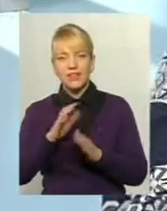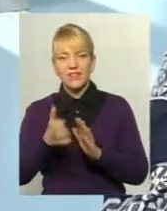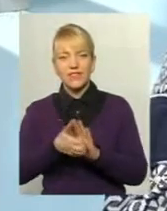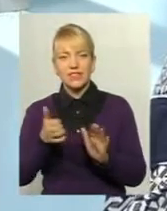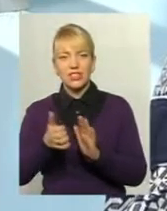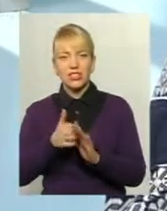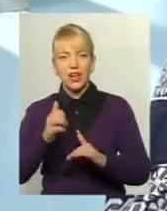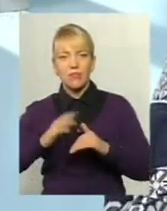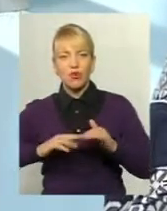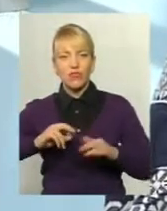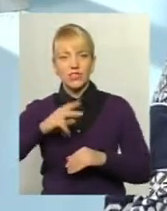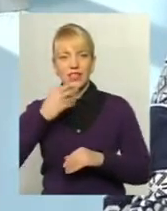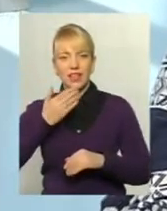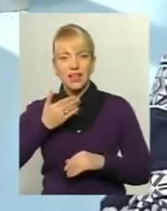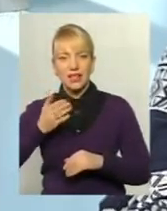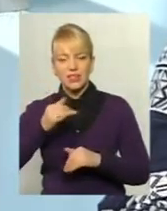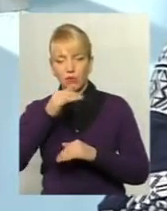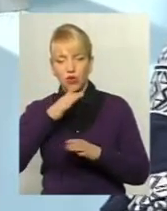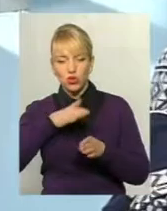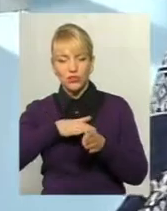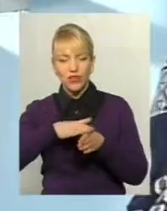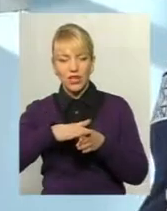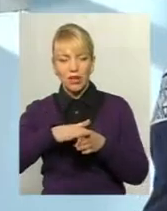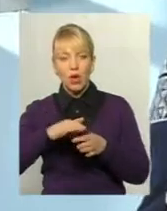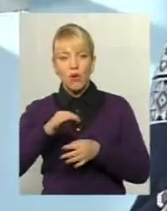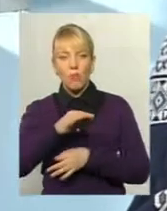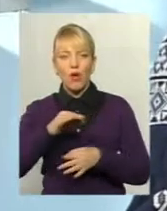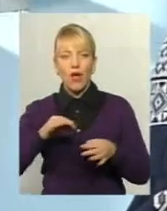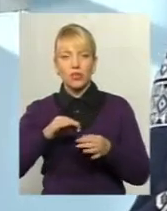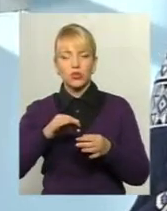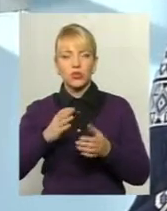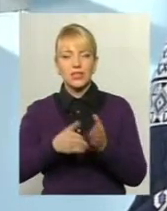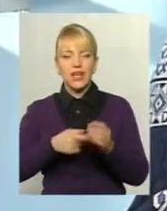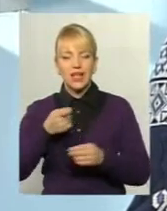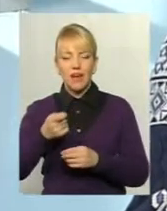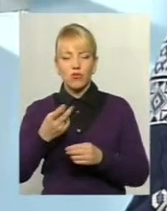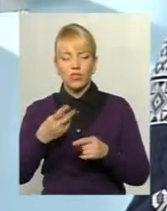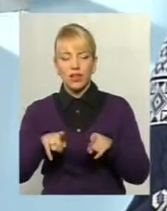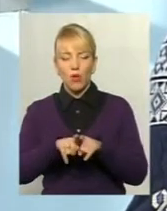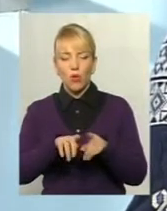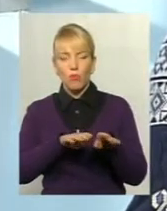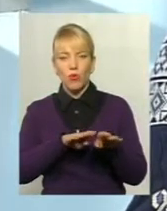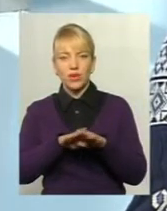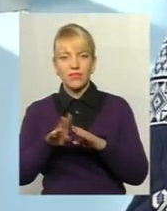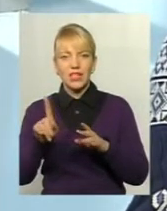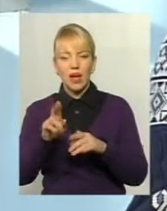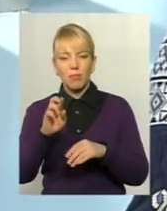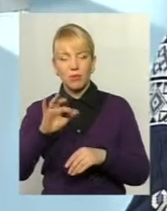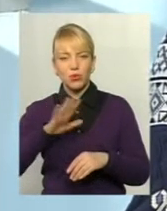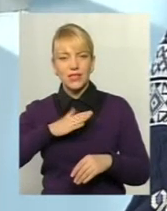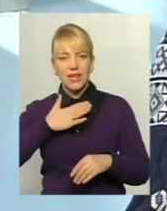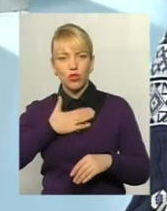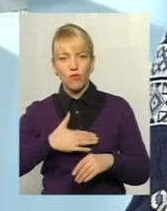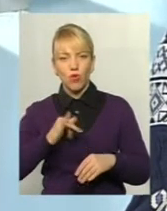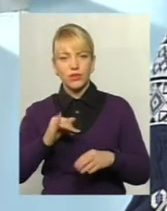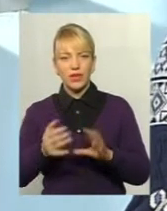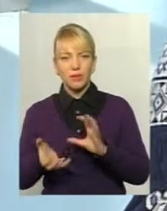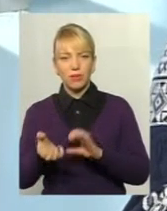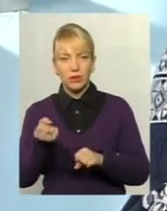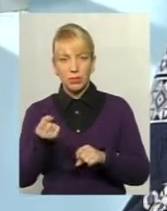виконати проєктну заявку на такому рівні, яка би була задоволена і підтримана. Через те наш фонд